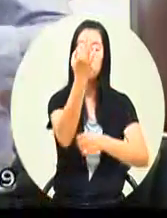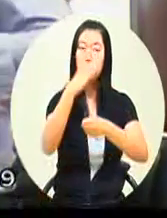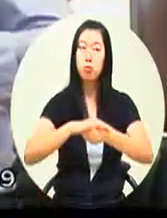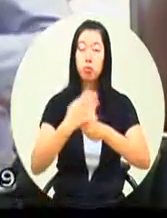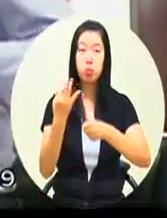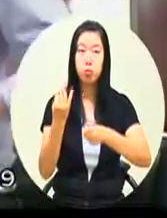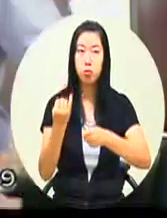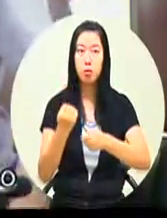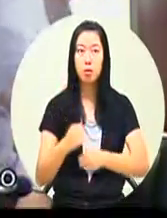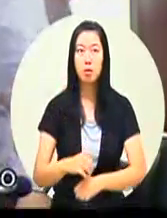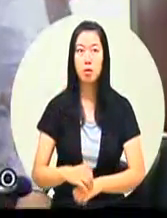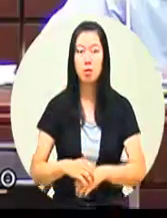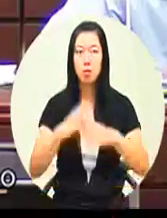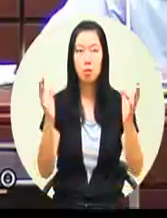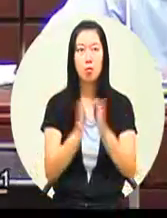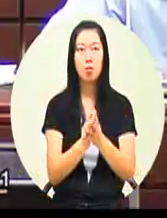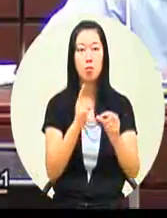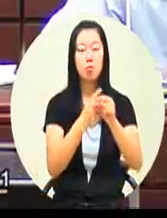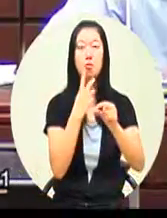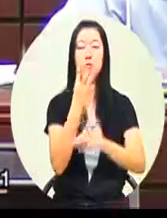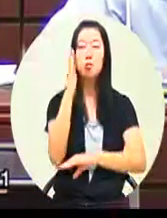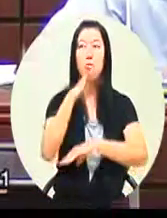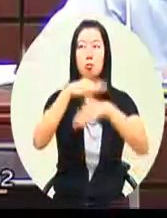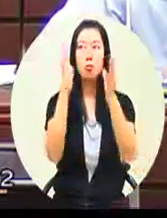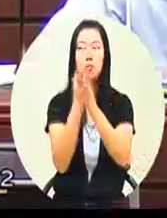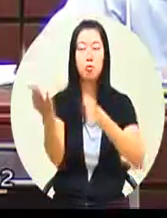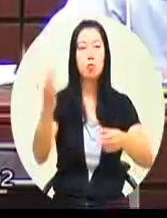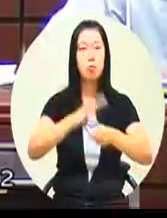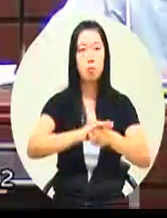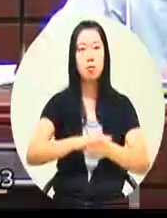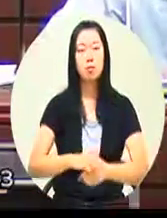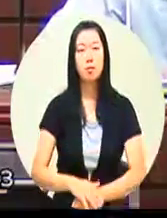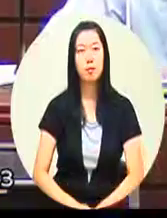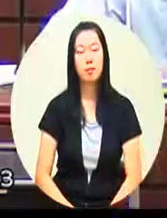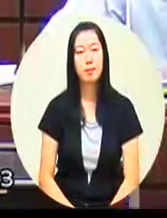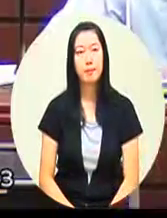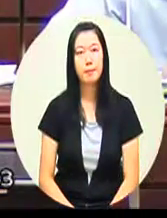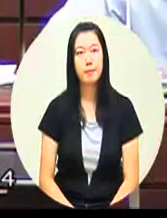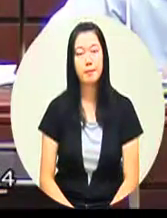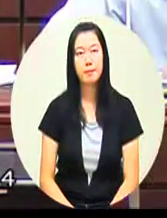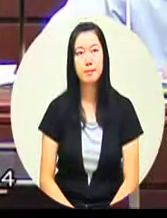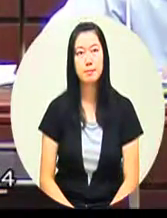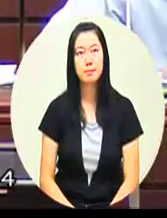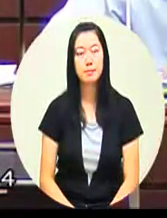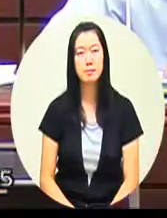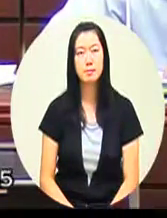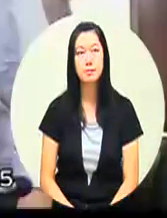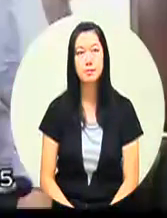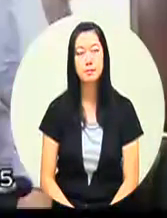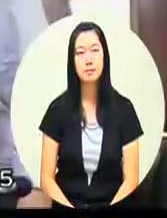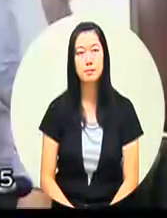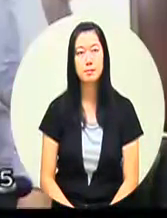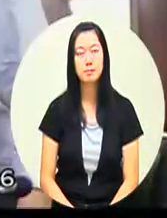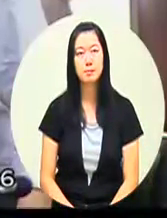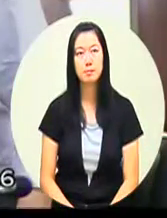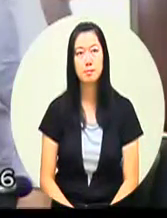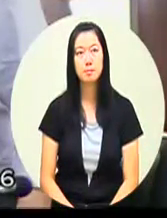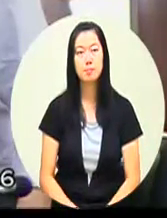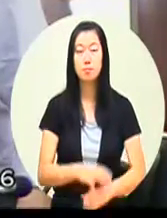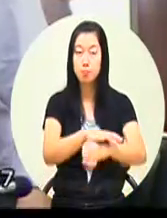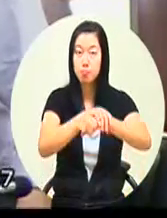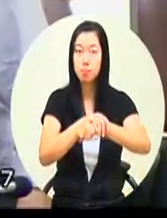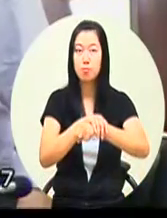这个全部都是中央补助。 中央补助， 嗯，中央救灾。 哦，这是补助金降临的